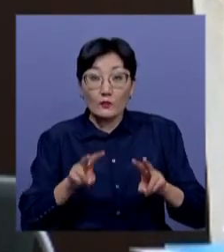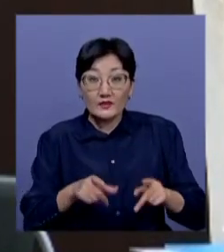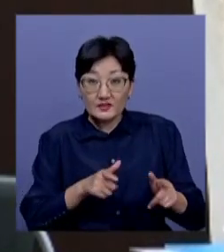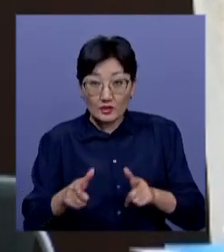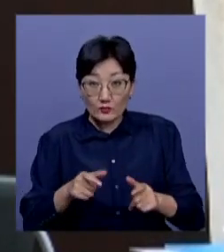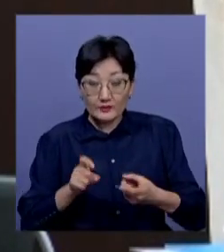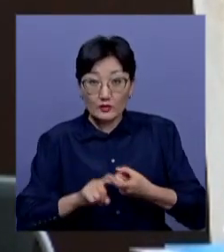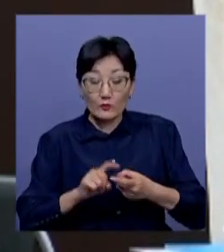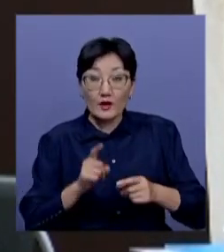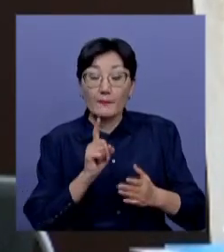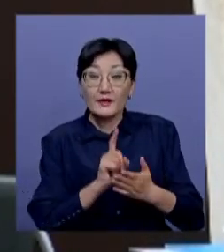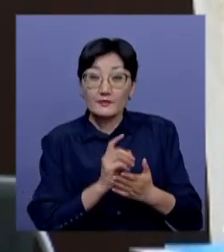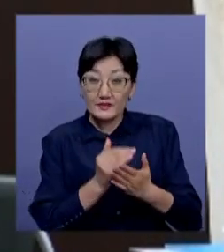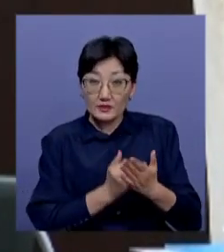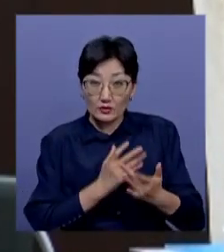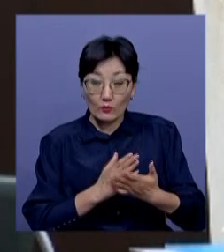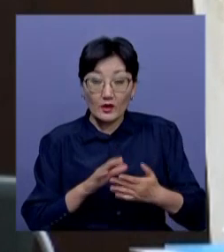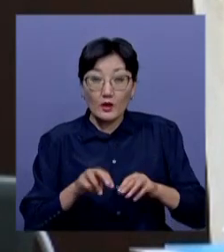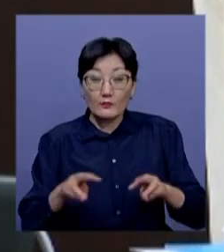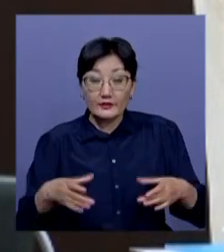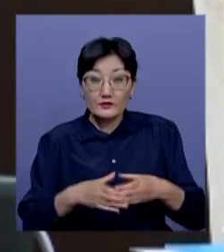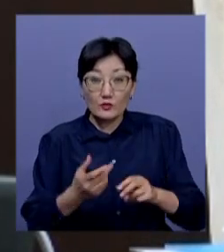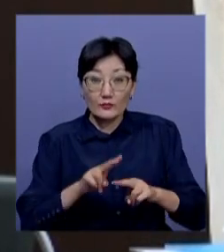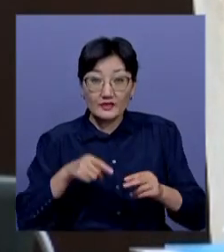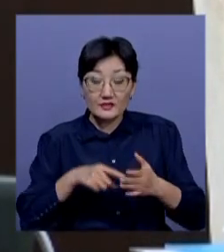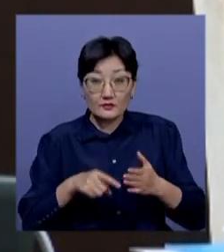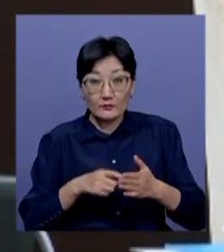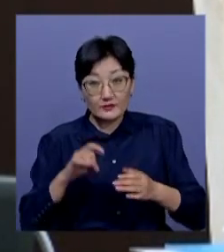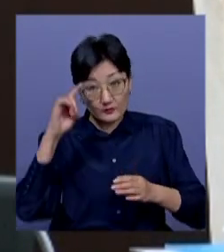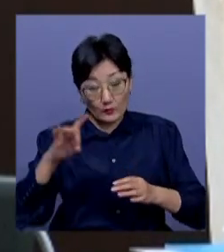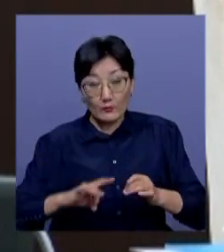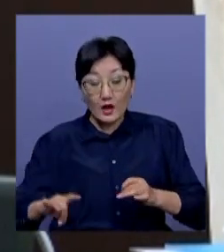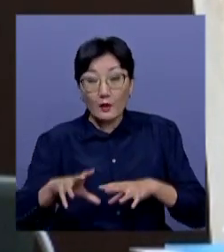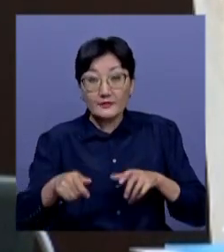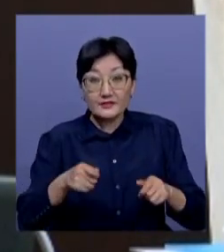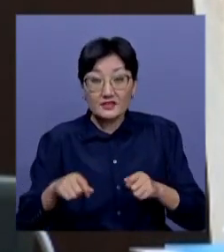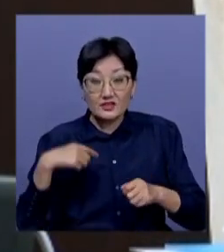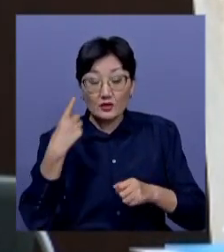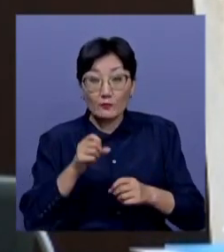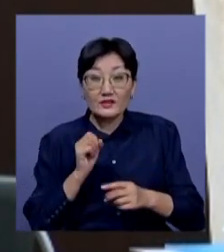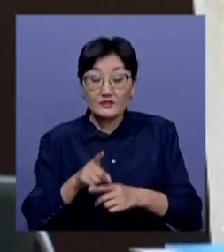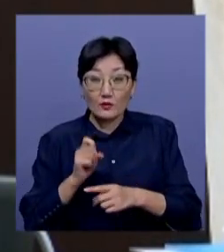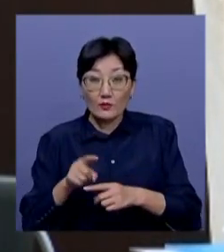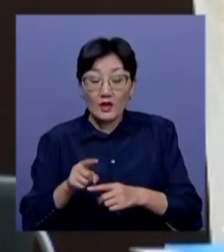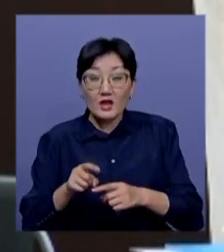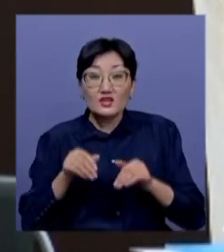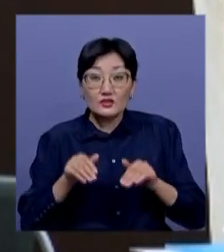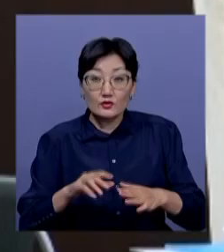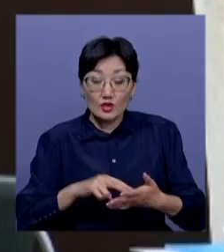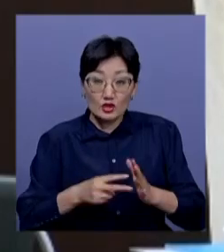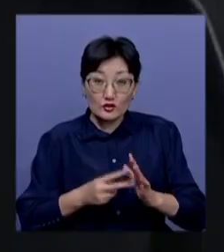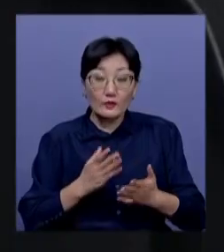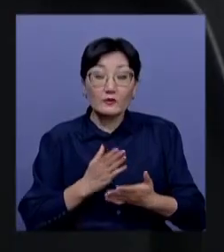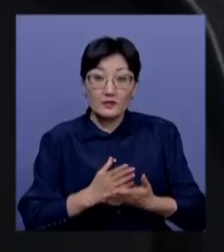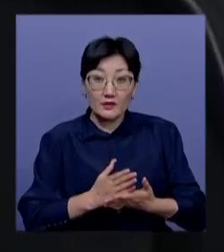даярлау бойынша міндеттемелер бар. Үкімет бұл мәселені Қазақстан Республикасы президентінің жеке тапсырмасынсыз шешуді жоспарлап отыр